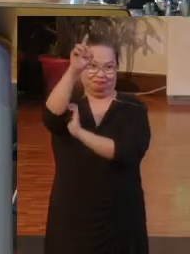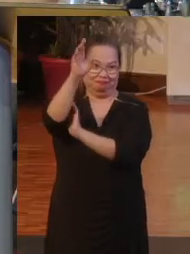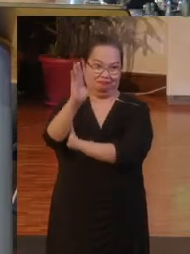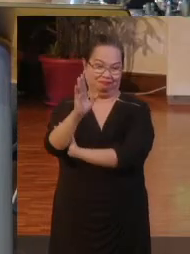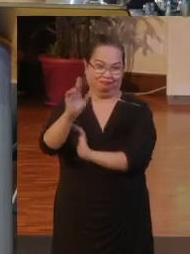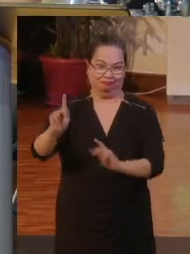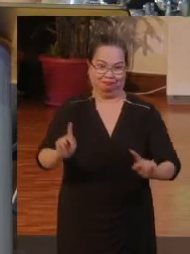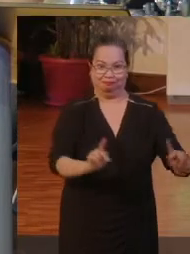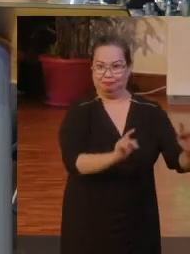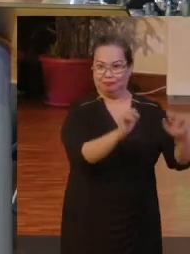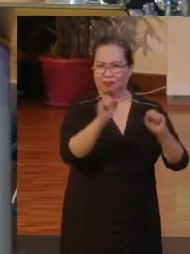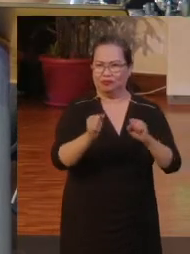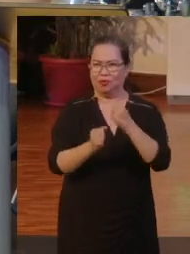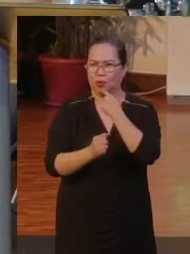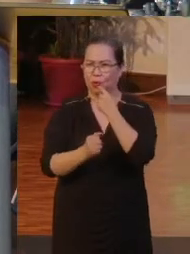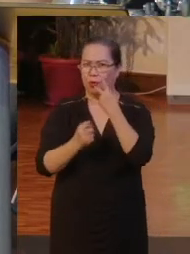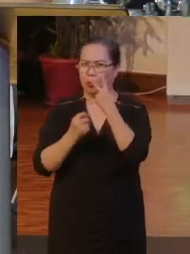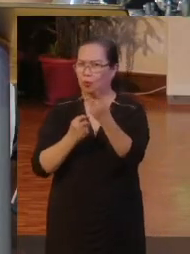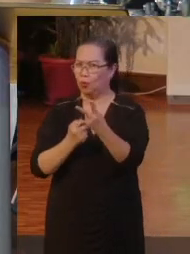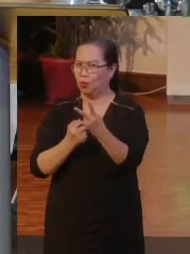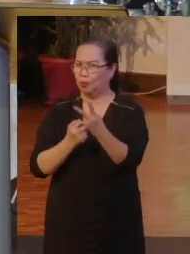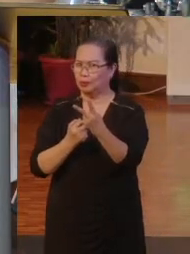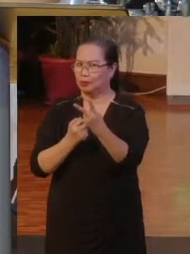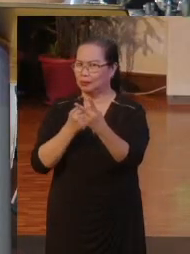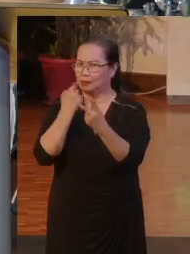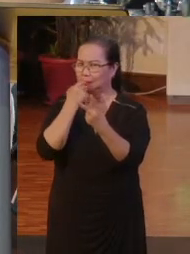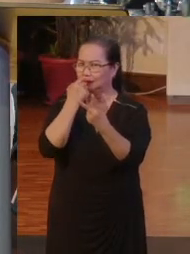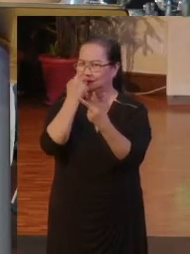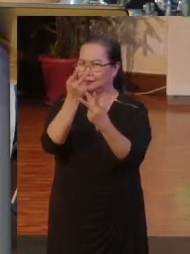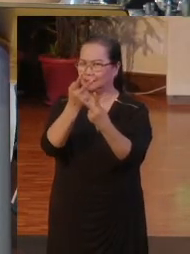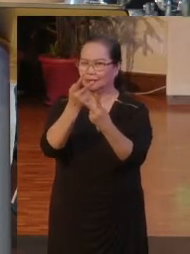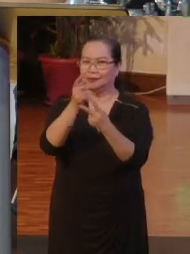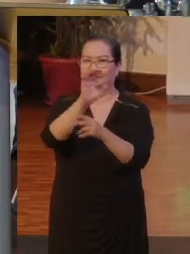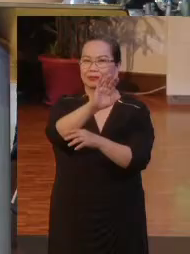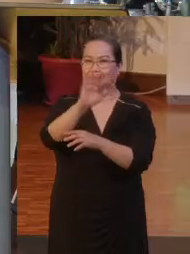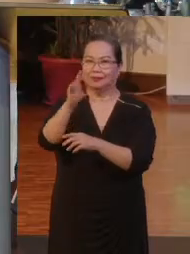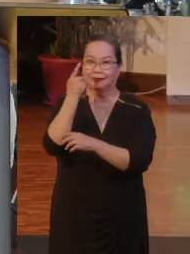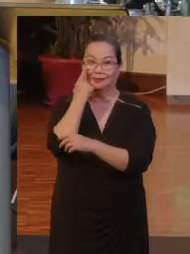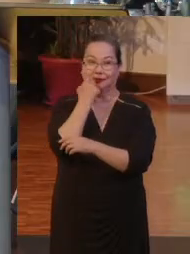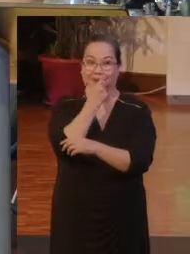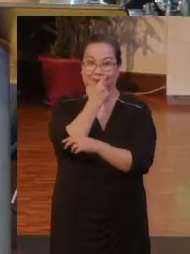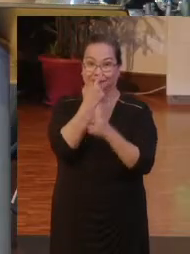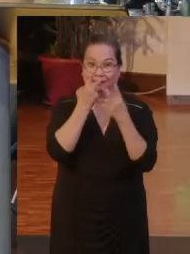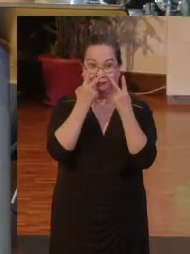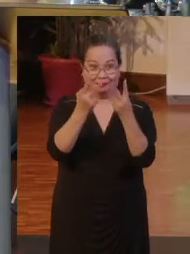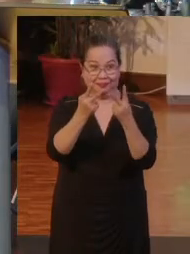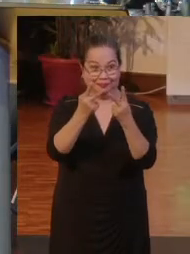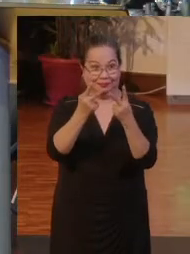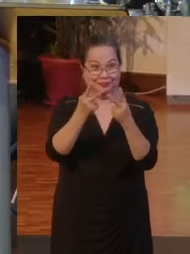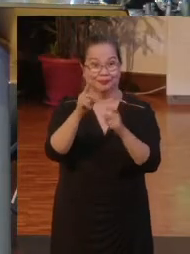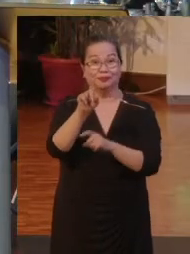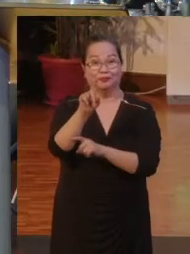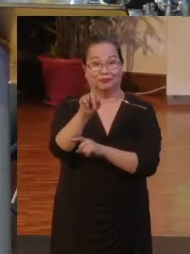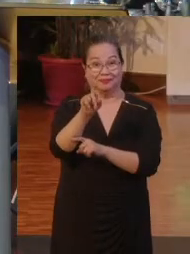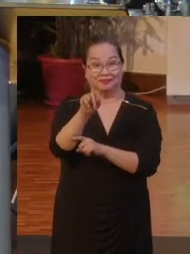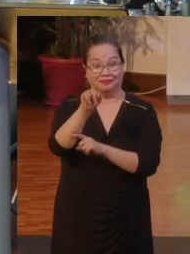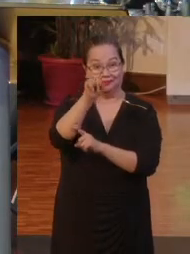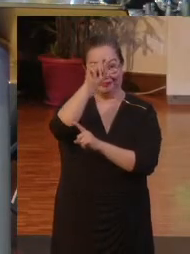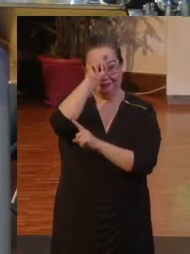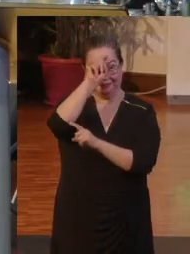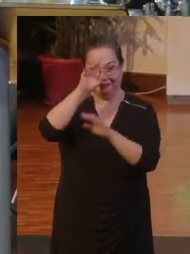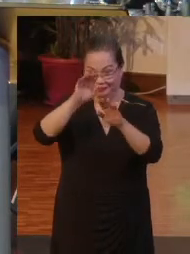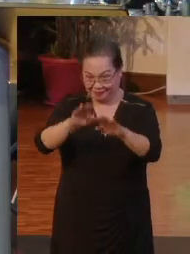nila. Sino sila? Yung sabi ni Joshua dito, "And your eyes saw what I did in Egypt." Yung mga